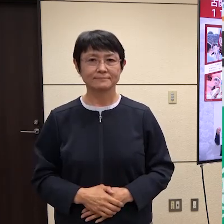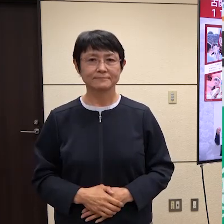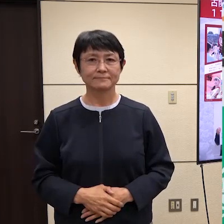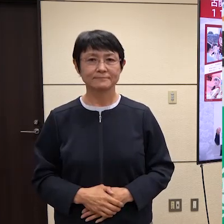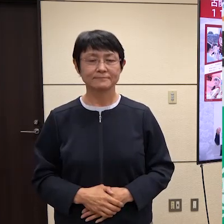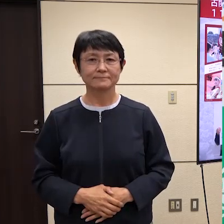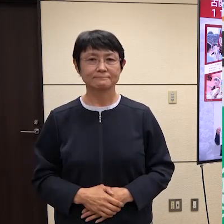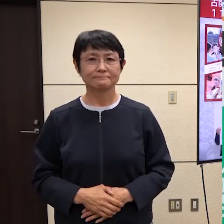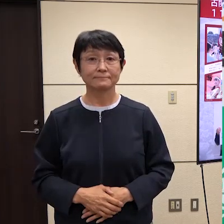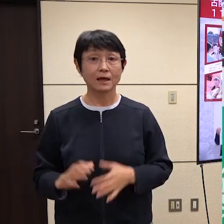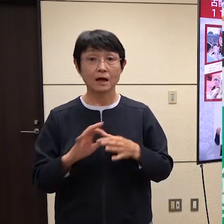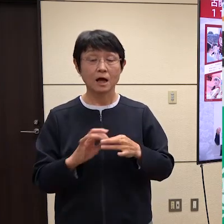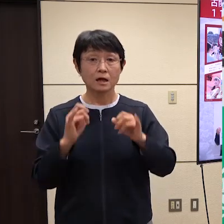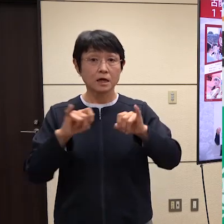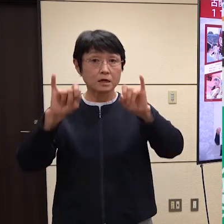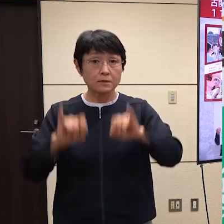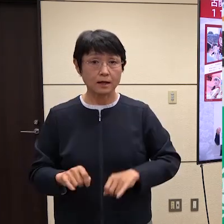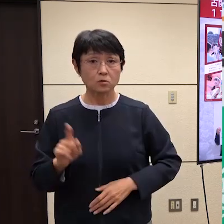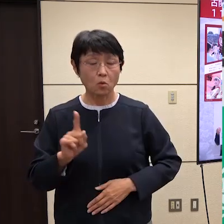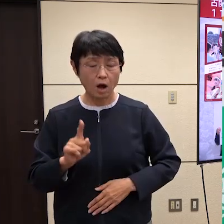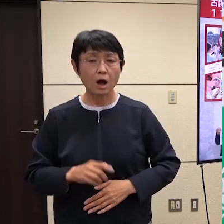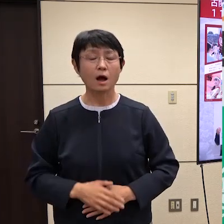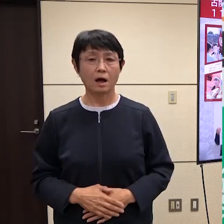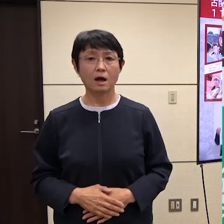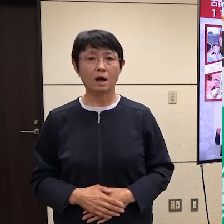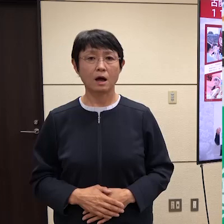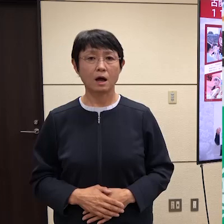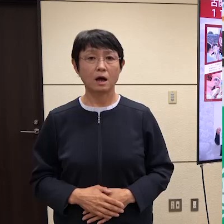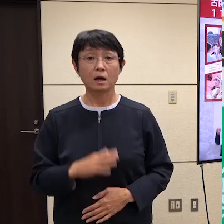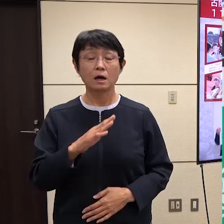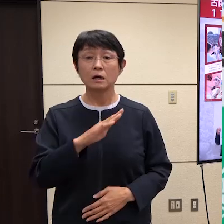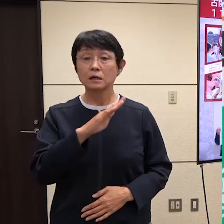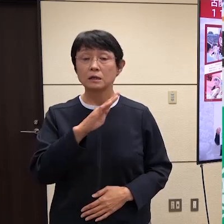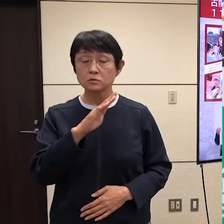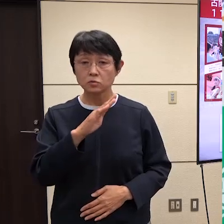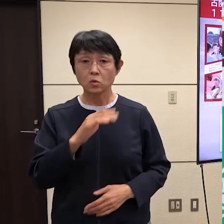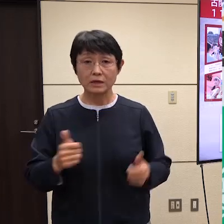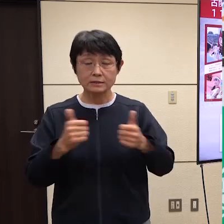から、関連イベントといたしまして、試合の前日